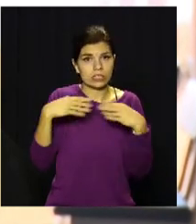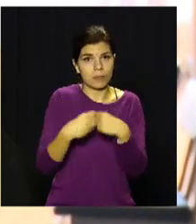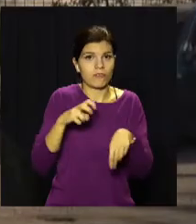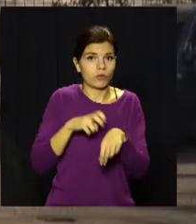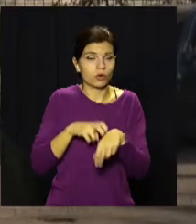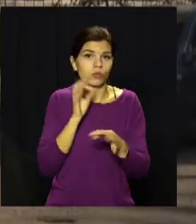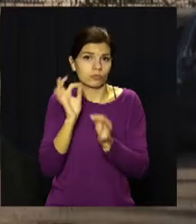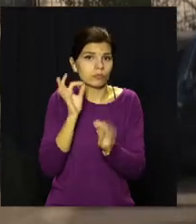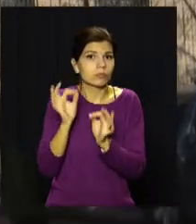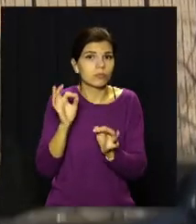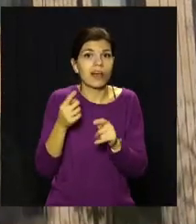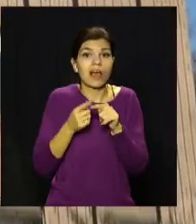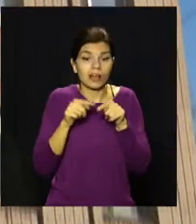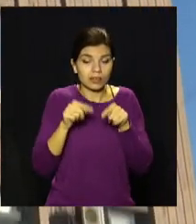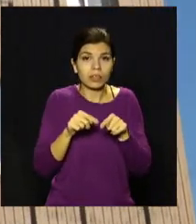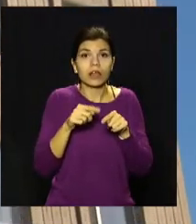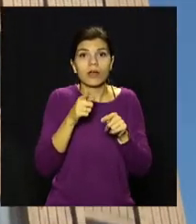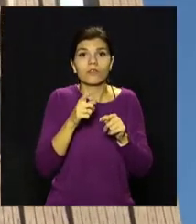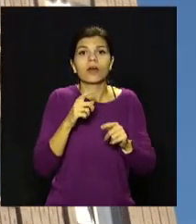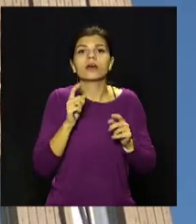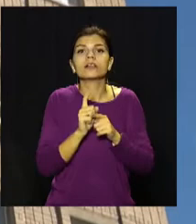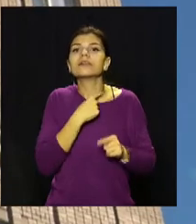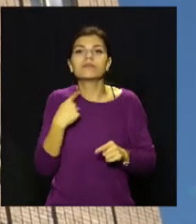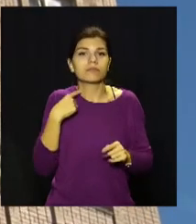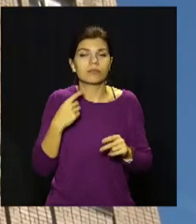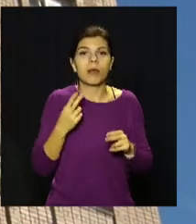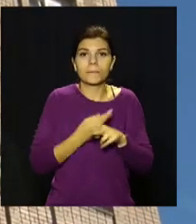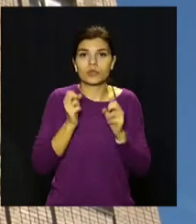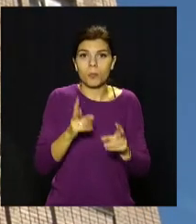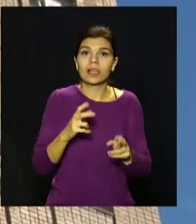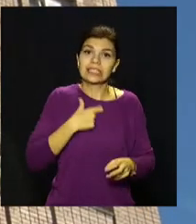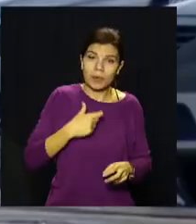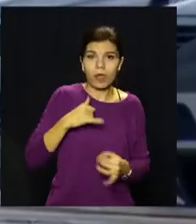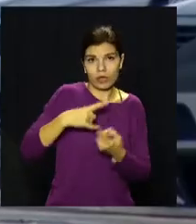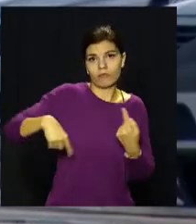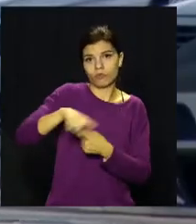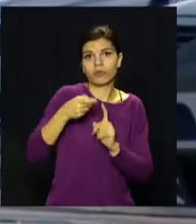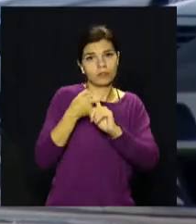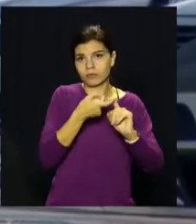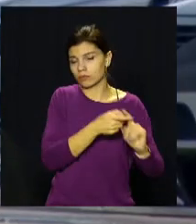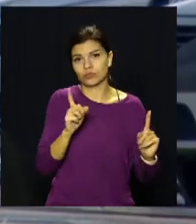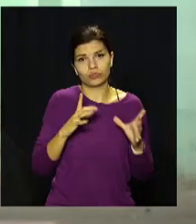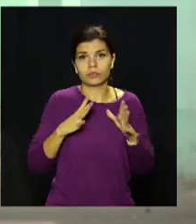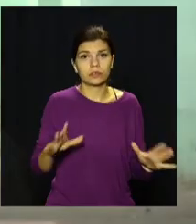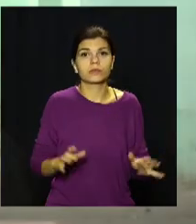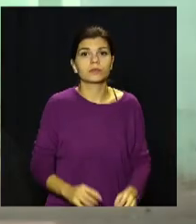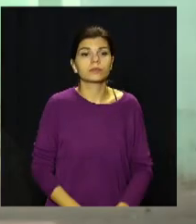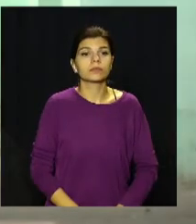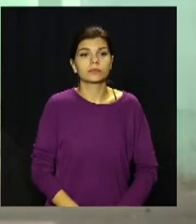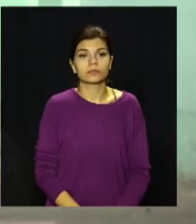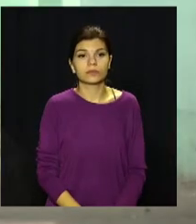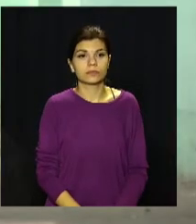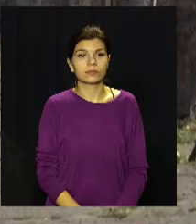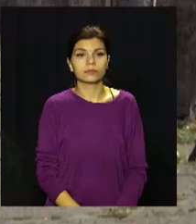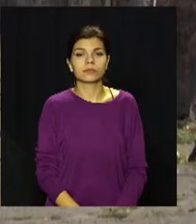сімейному лікарю. У цей момент ви дбаєте не тільки про власну безпеку, а й оточуючих. Вікторія Вахрушина, Олександр Вернигоров, Сергій